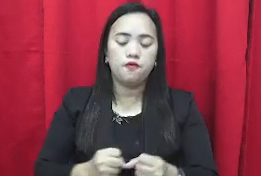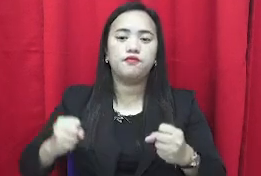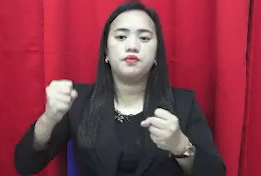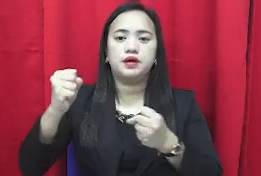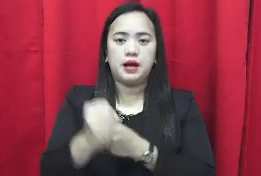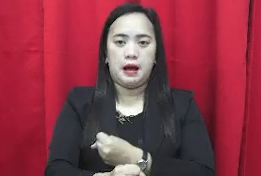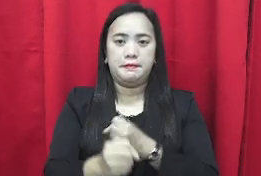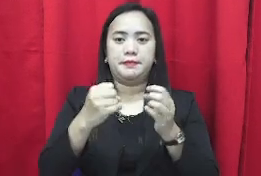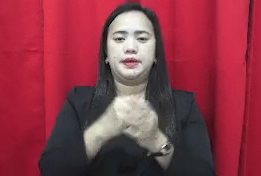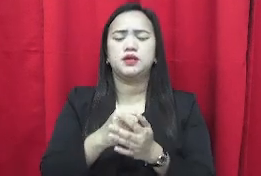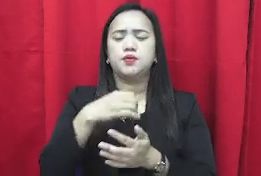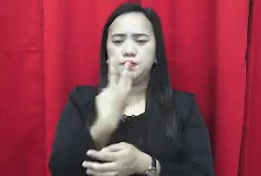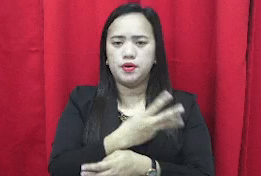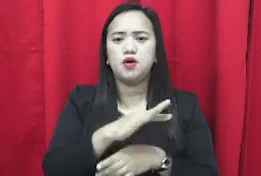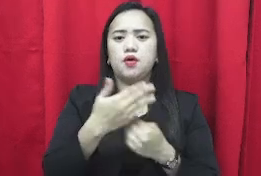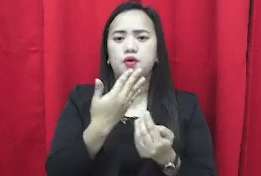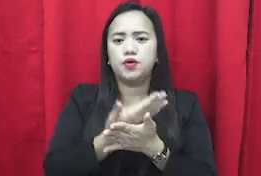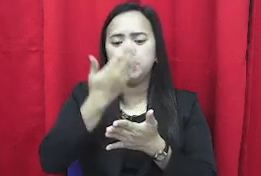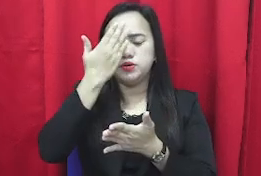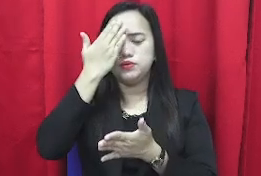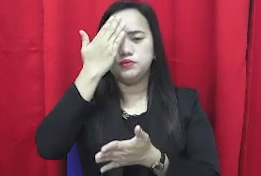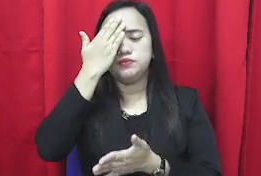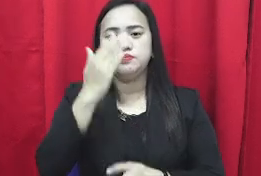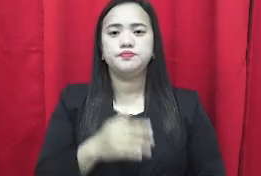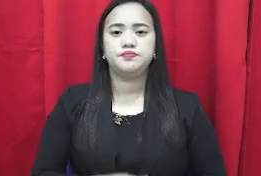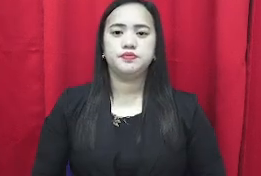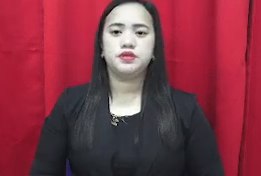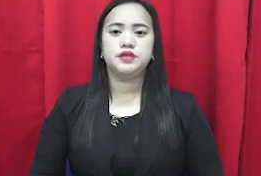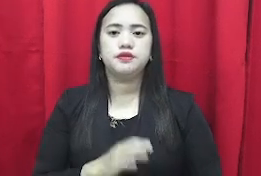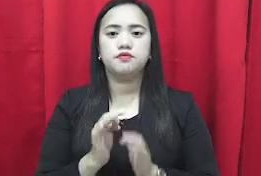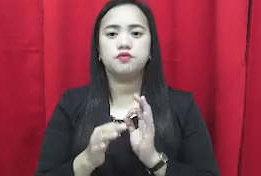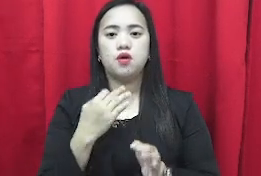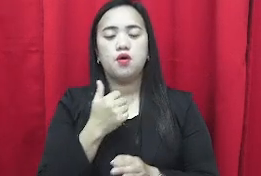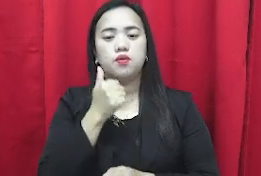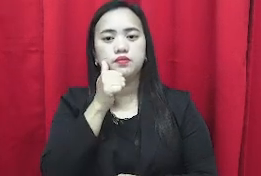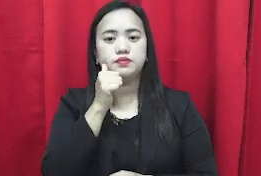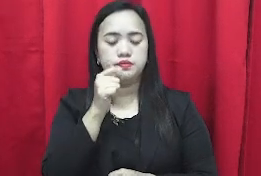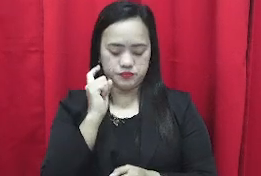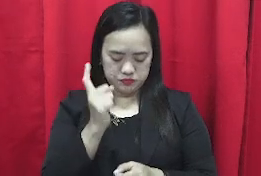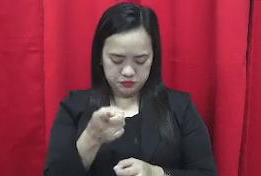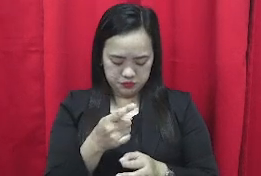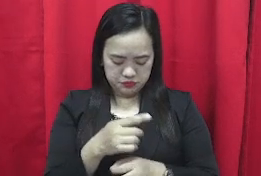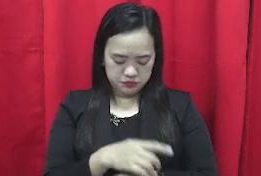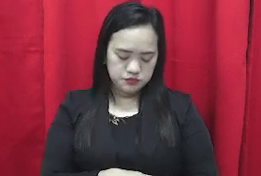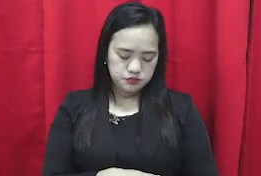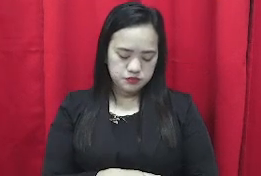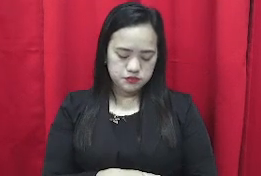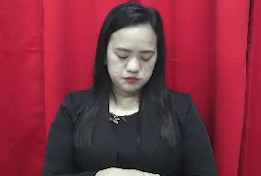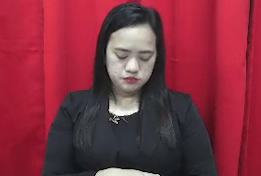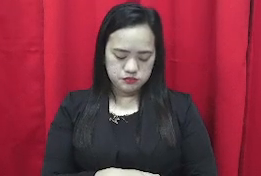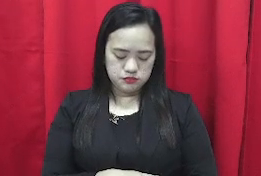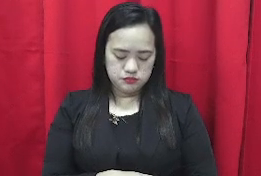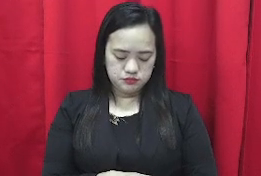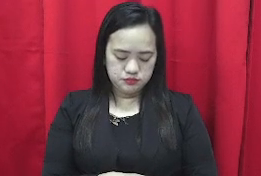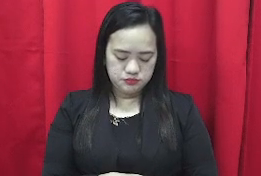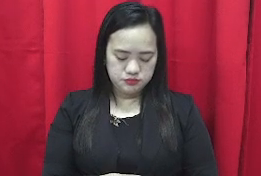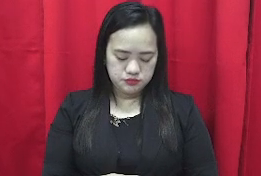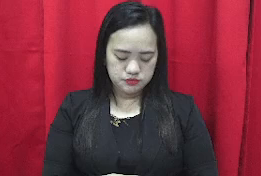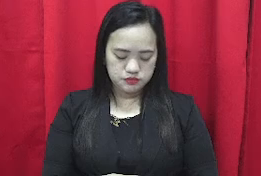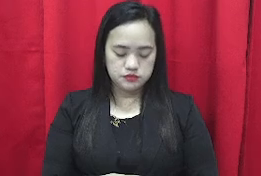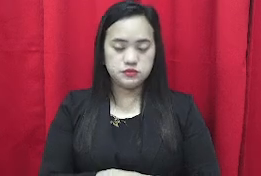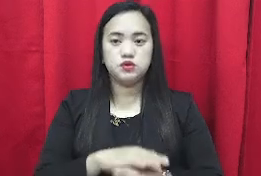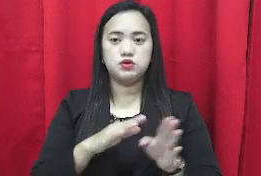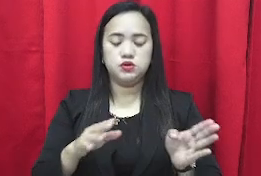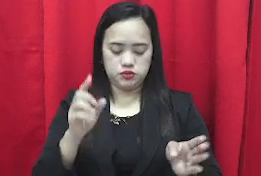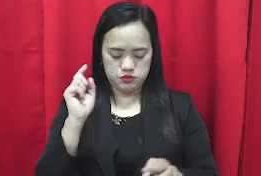Alam na alam natin yan at pinag-uusapan ang hardness at kahirapan na sinasabi Hindi po yan ginagamit na salita